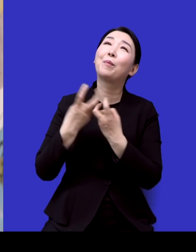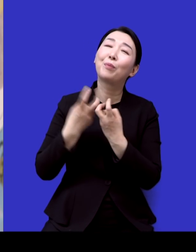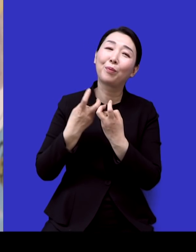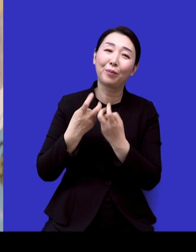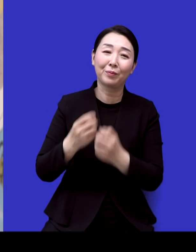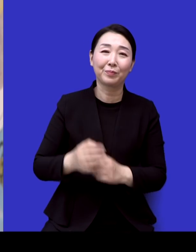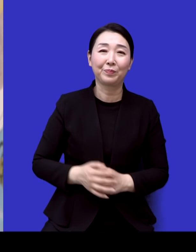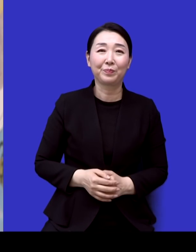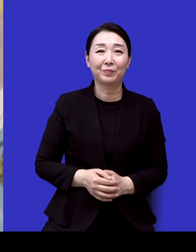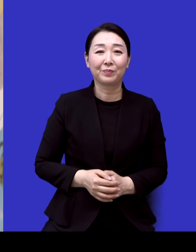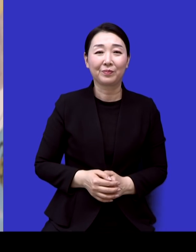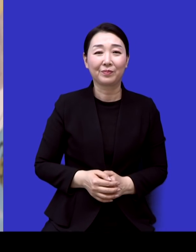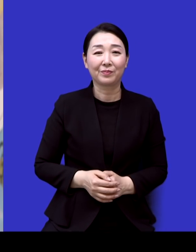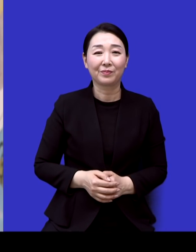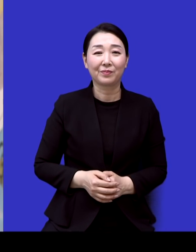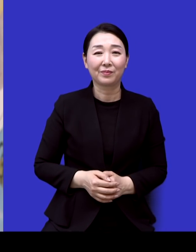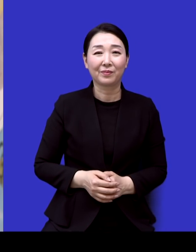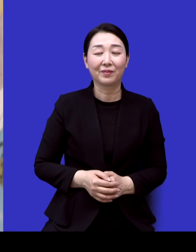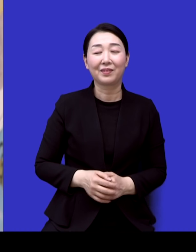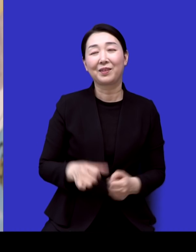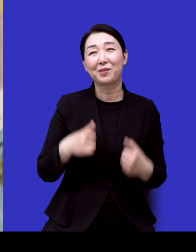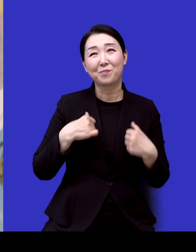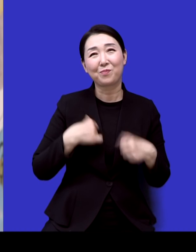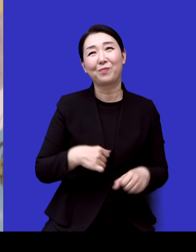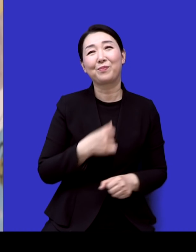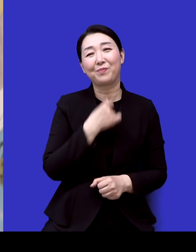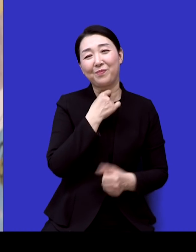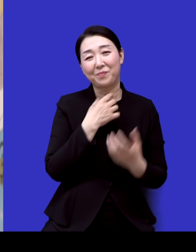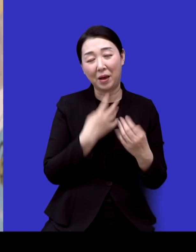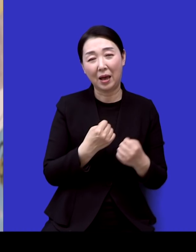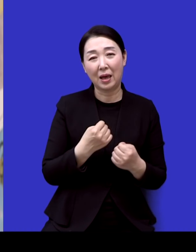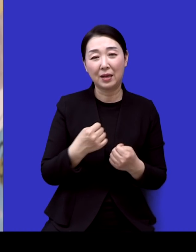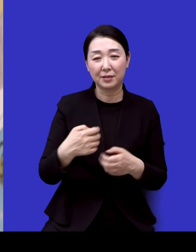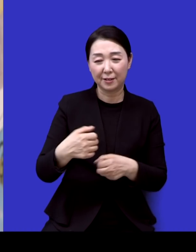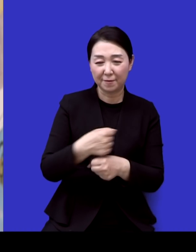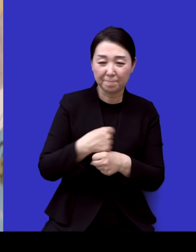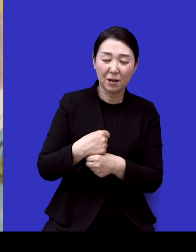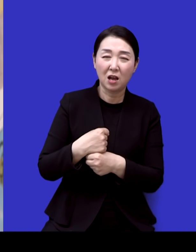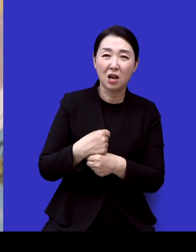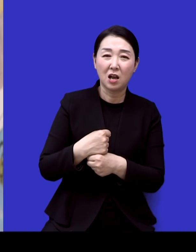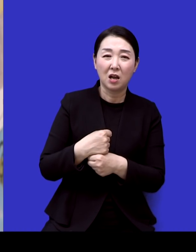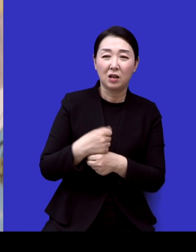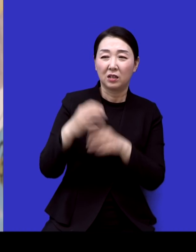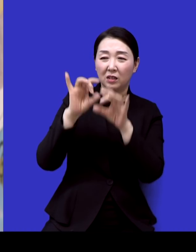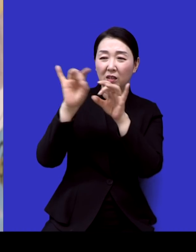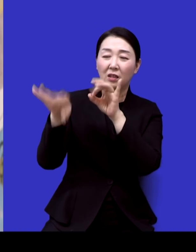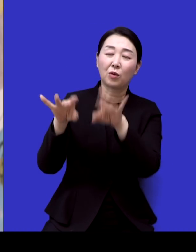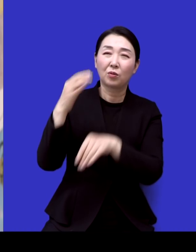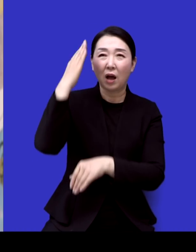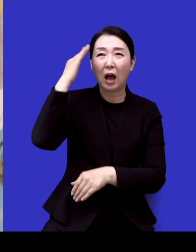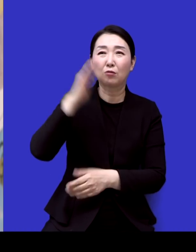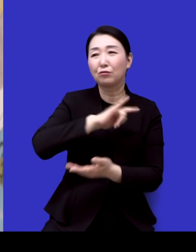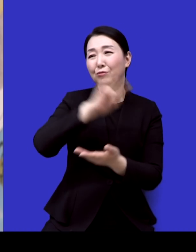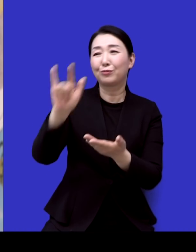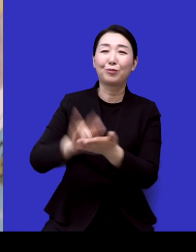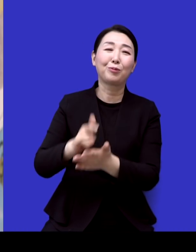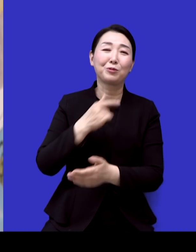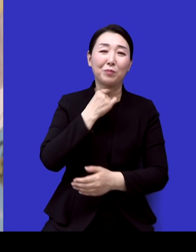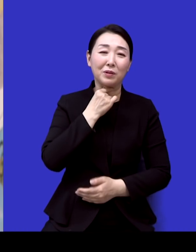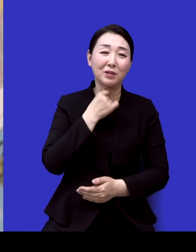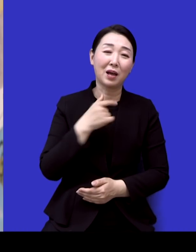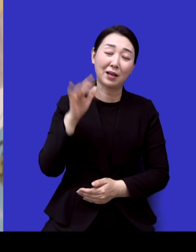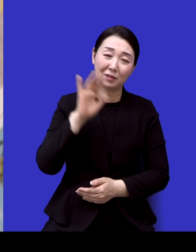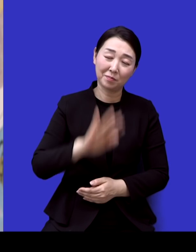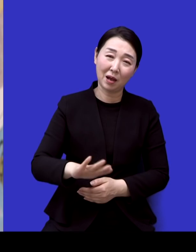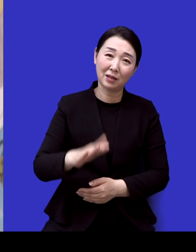이럽니까? 포기도 많이 하고 싶었고 그냥 짐 싸서 태국, 한국 바로 가고 싶었는데 예. 그 17년